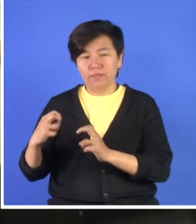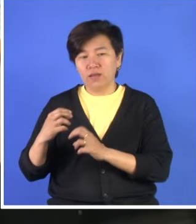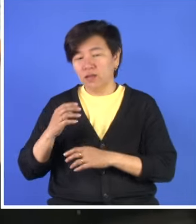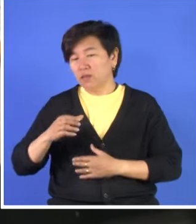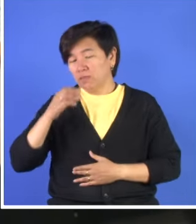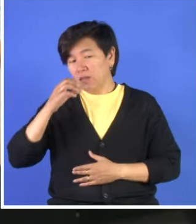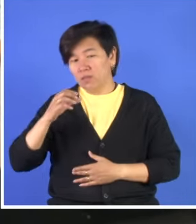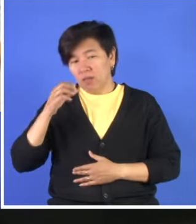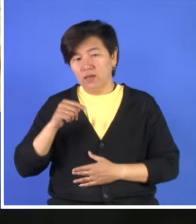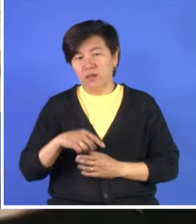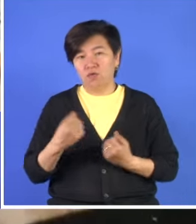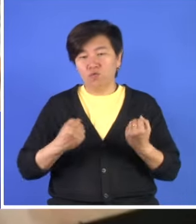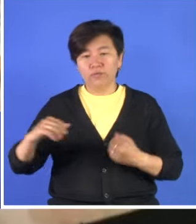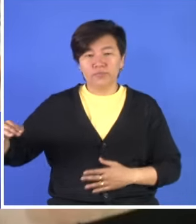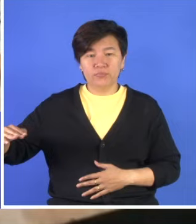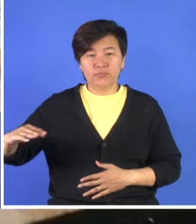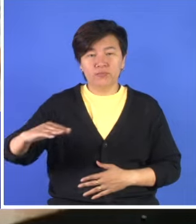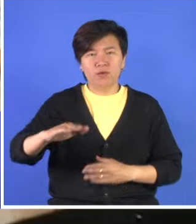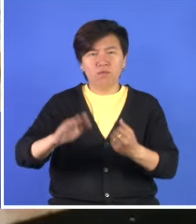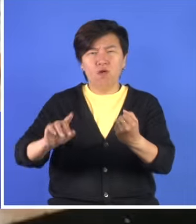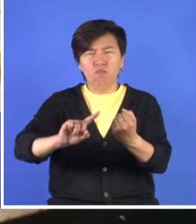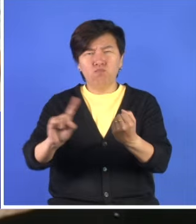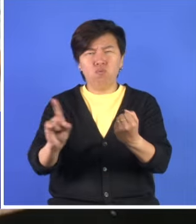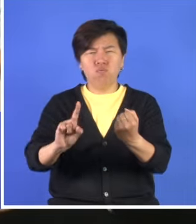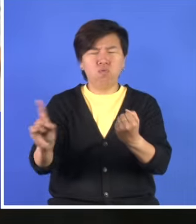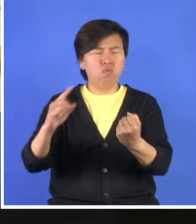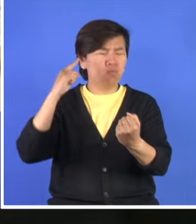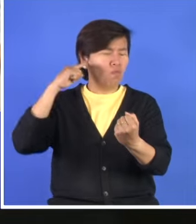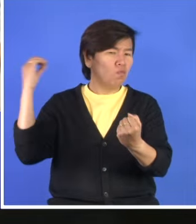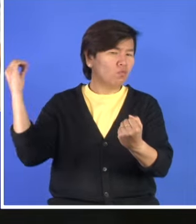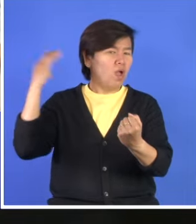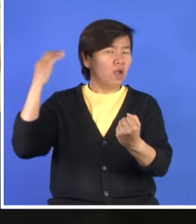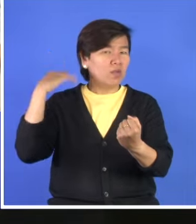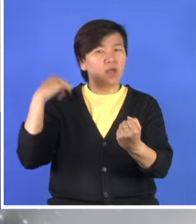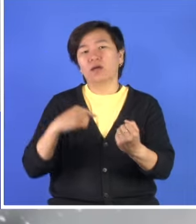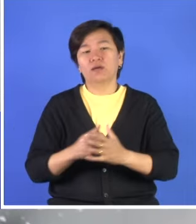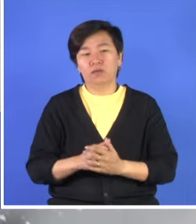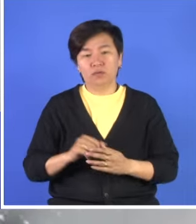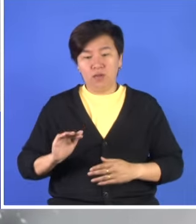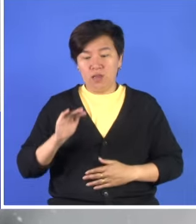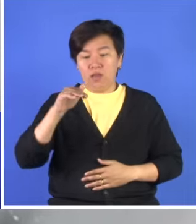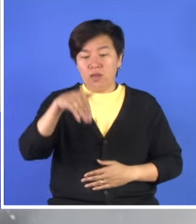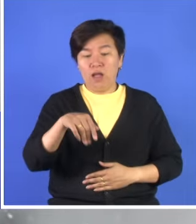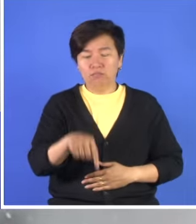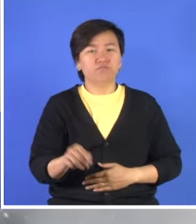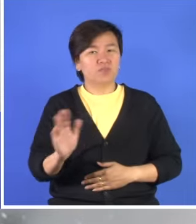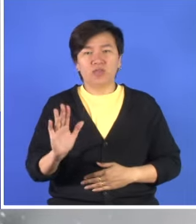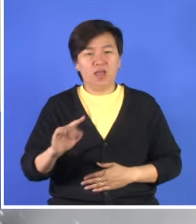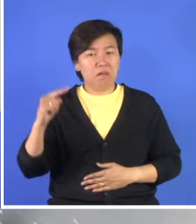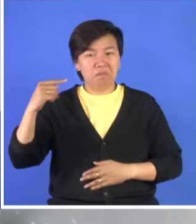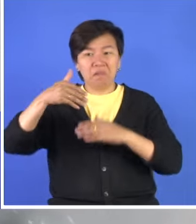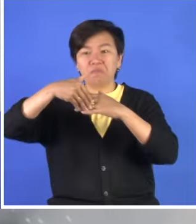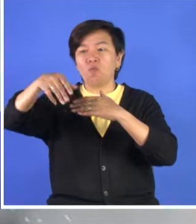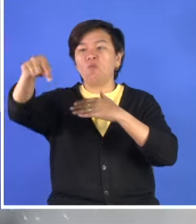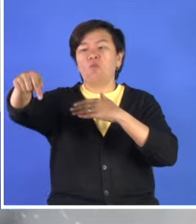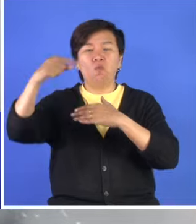ผู้ก่อเหตุขับรถเข้ามาเร่งเครื่องดังลั่นตั้งแต่หน้าหมู่บ้านเลยนะจะมาอ้างว่าข้ามลูกละหน้าเนี่ยมันไม่ได้เขาก็เลยตะโกนถ